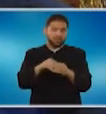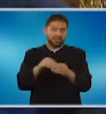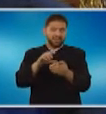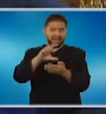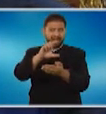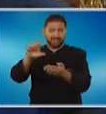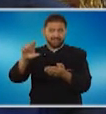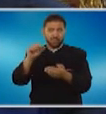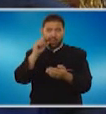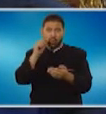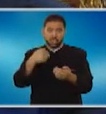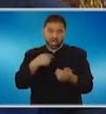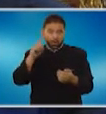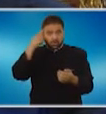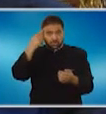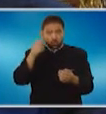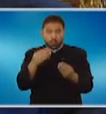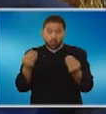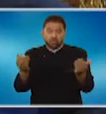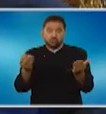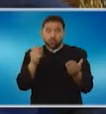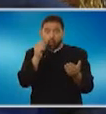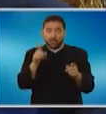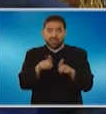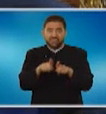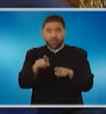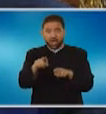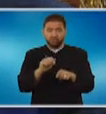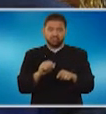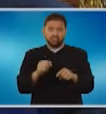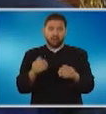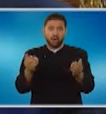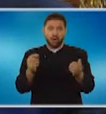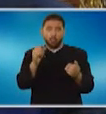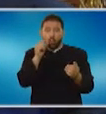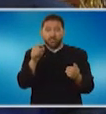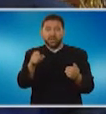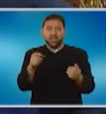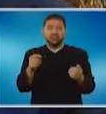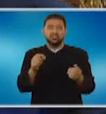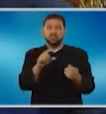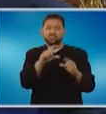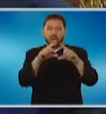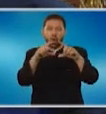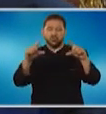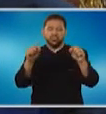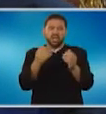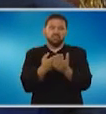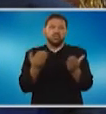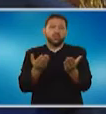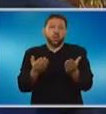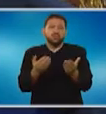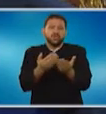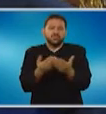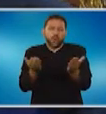foarte multe persoane de acest gen, oamenii citat. Oamenii aceia au citat pentru orice, pentru că au